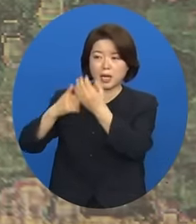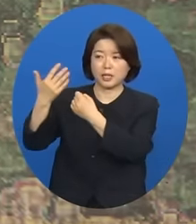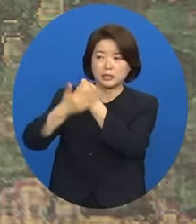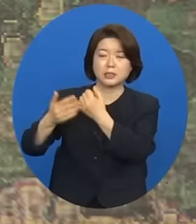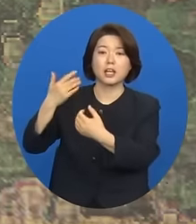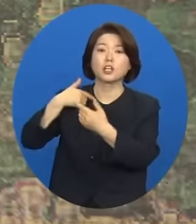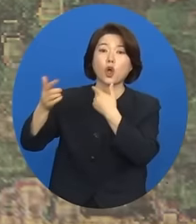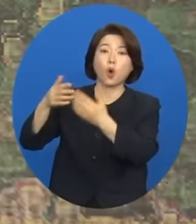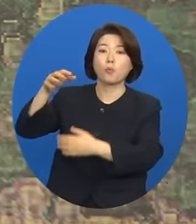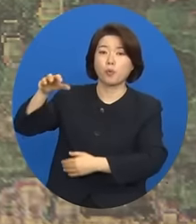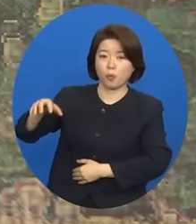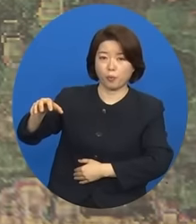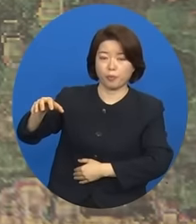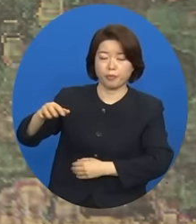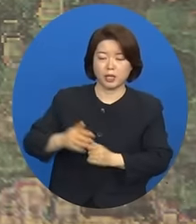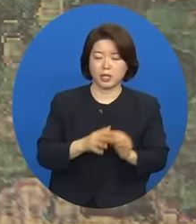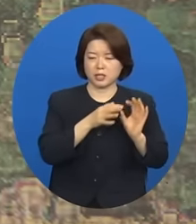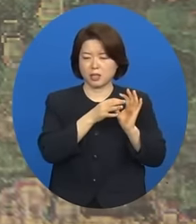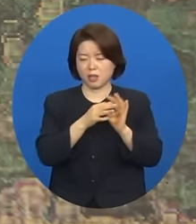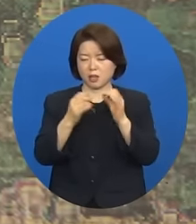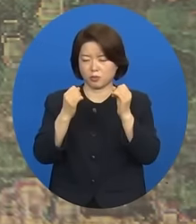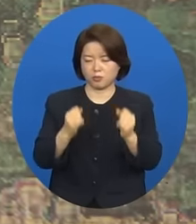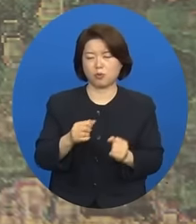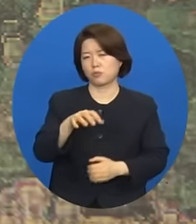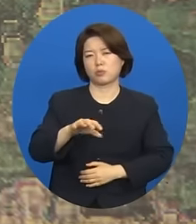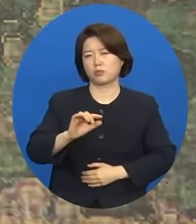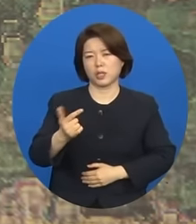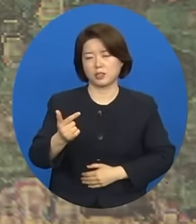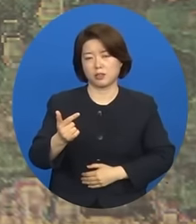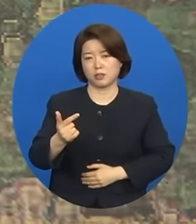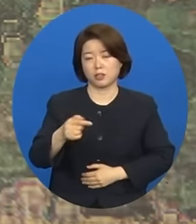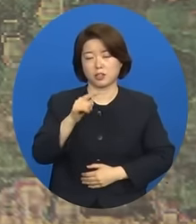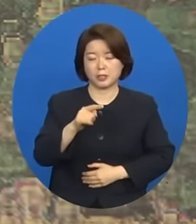곳이지만 계속 머물 곳은 아니다. 여기는